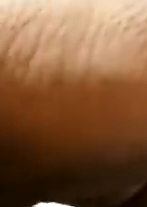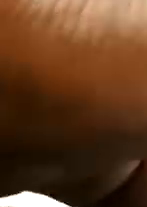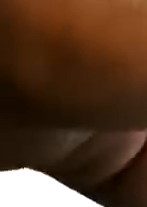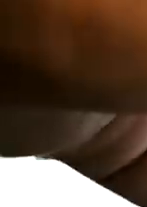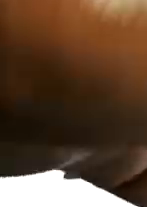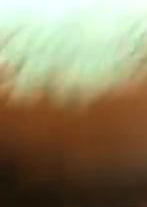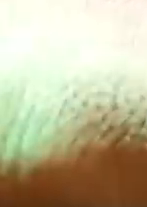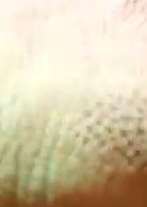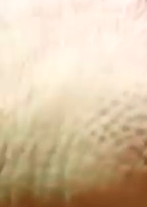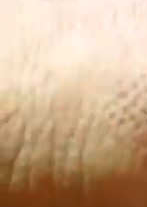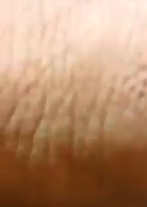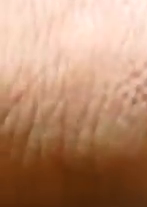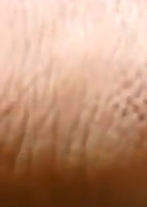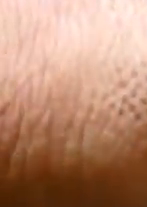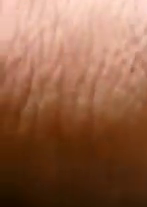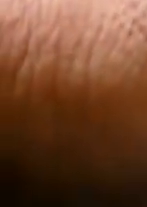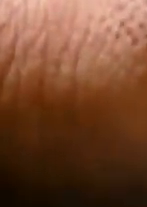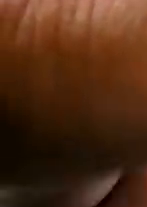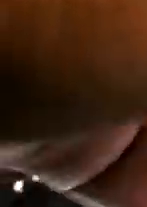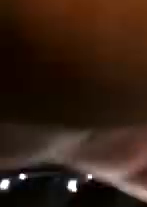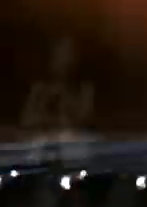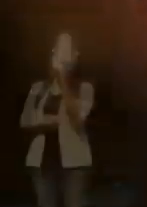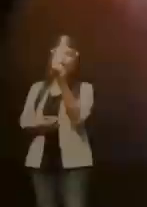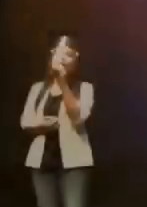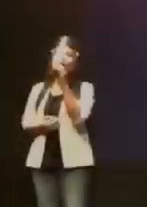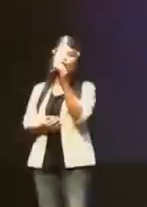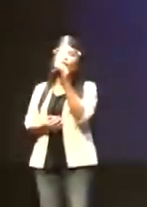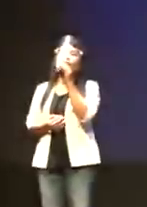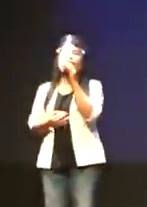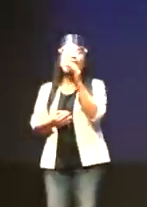Kemuliaan-Mu tercurah bagiku,